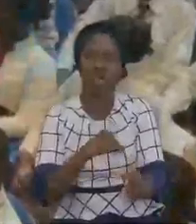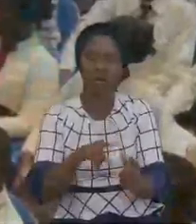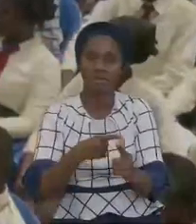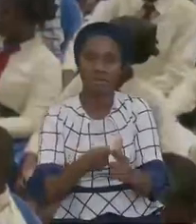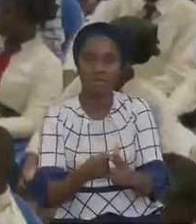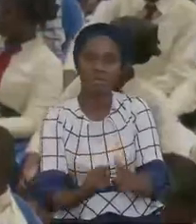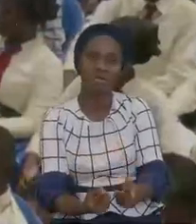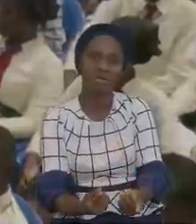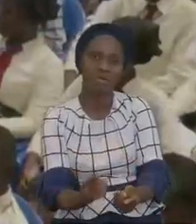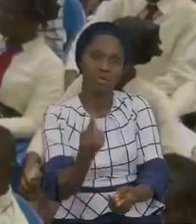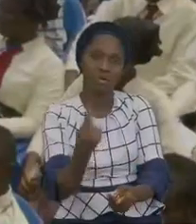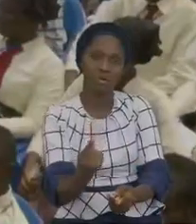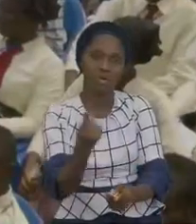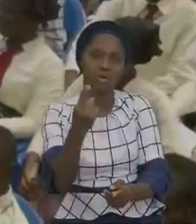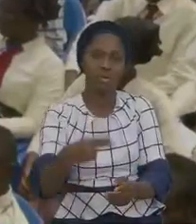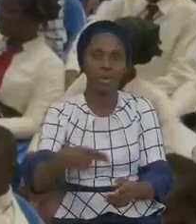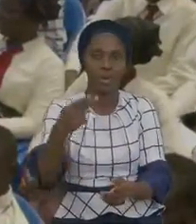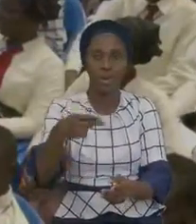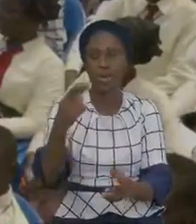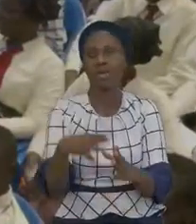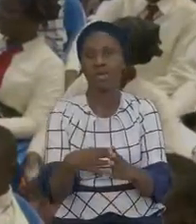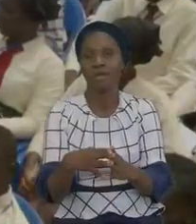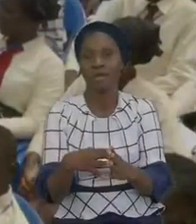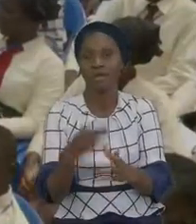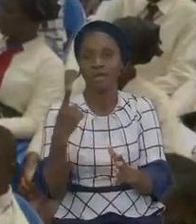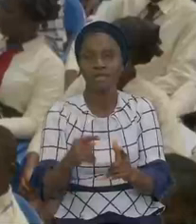Le grand architecte de la terre et du ciel.